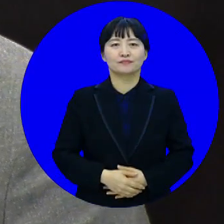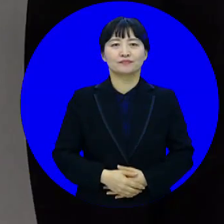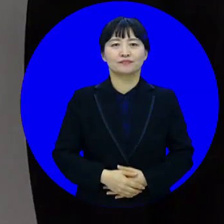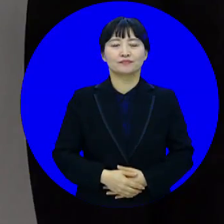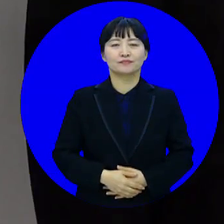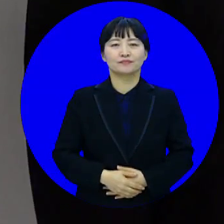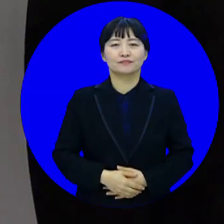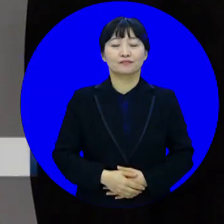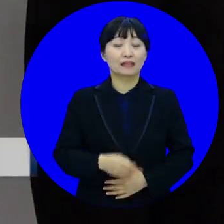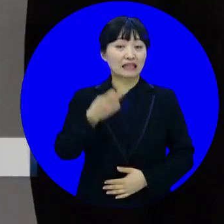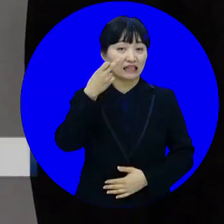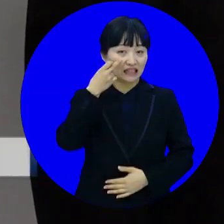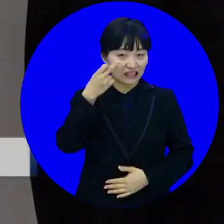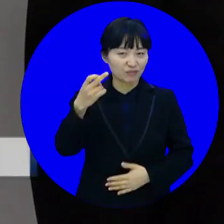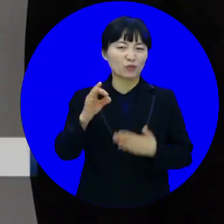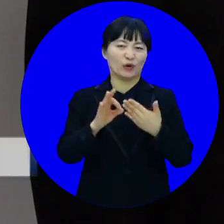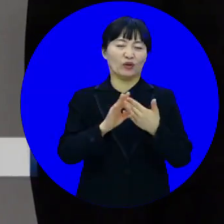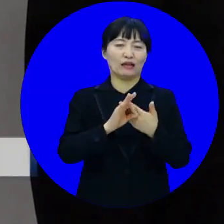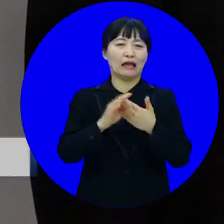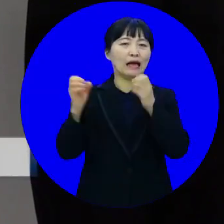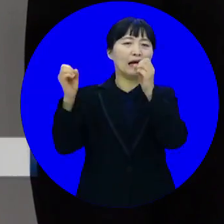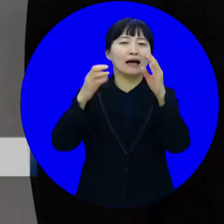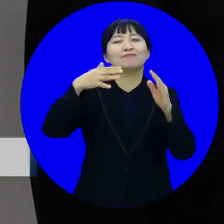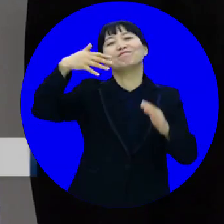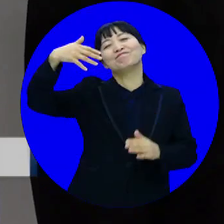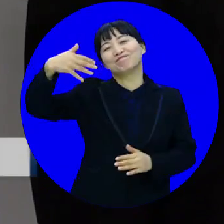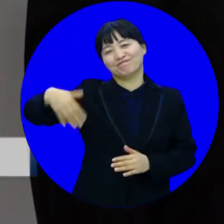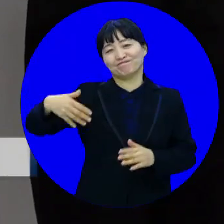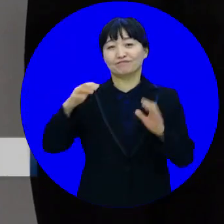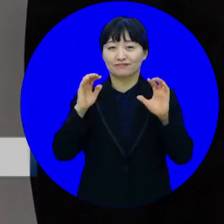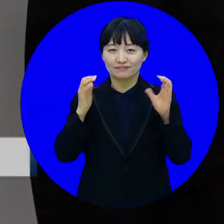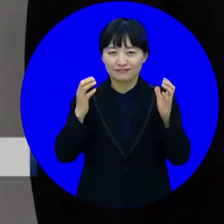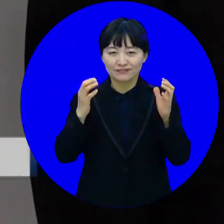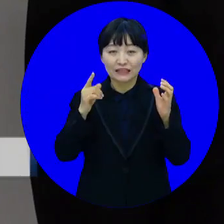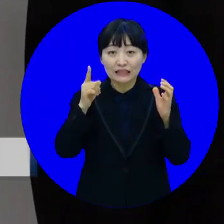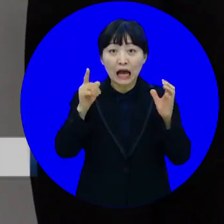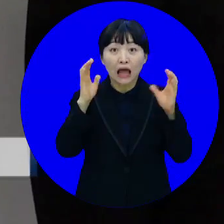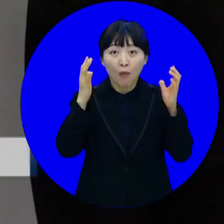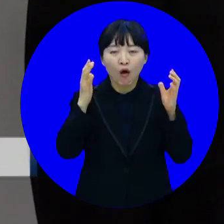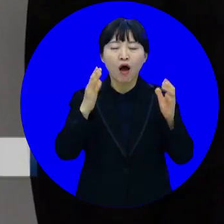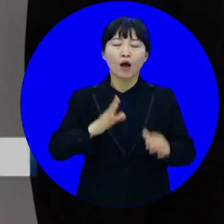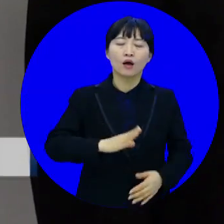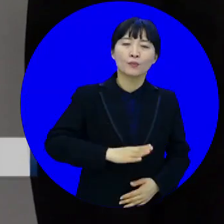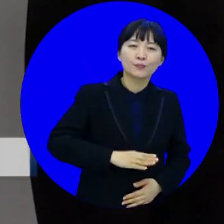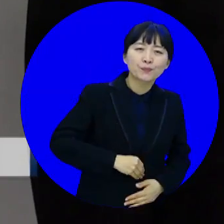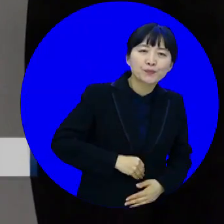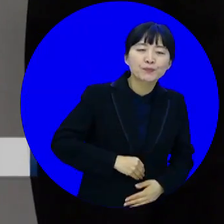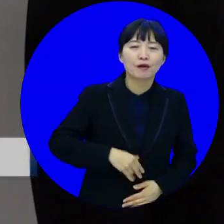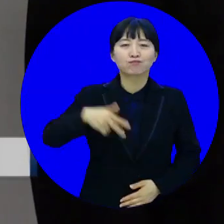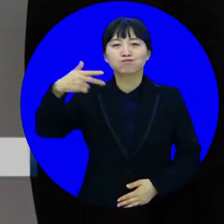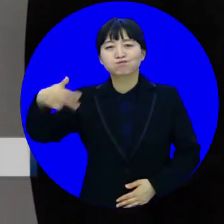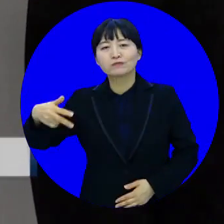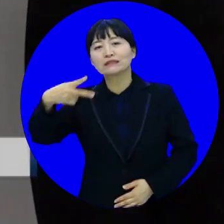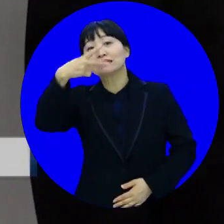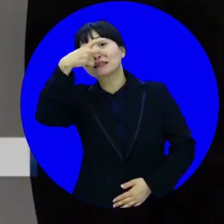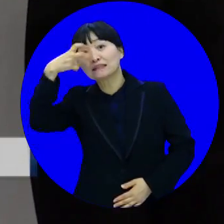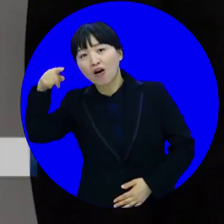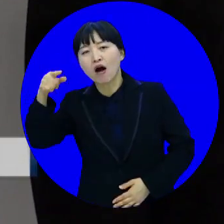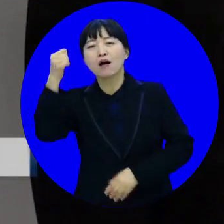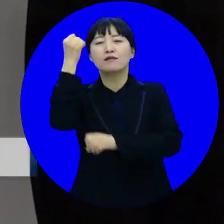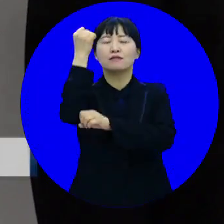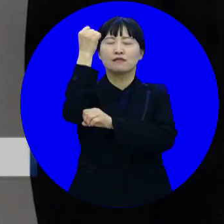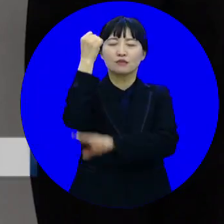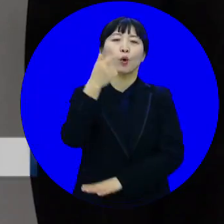되나요? 12개월이면 말을 할 수 없는 아이겠죠. 네, 이 시기 아이는 본인의 배고픔,